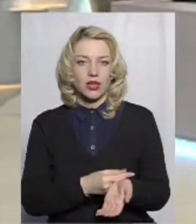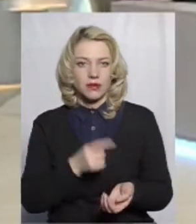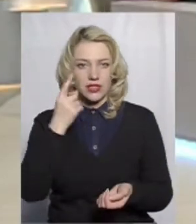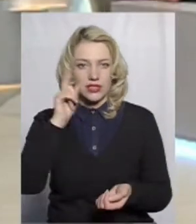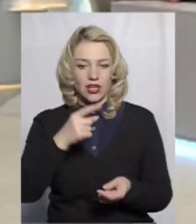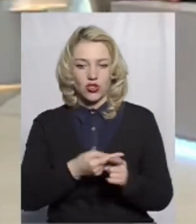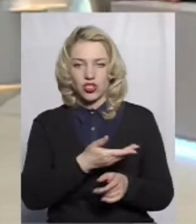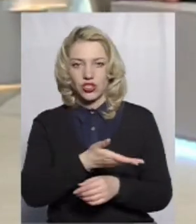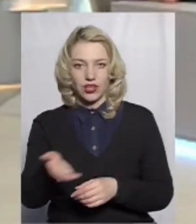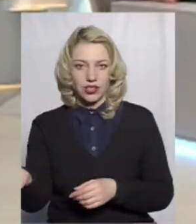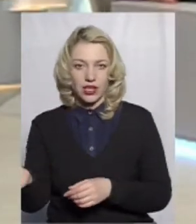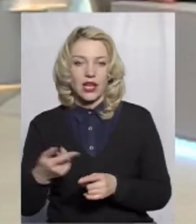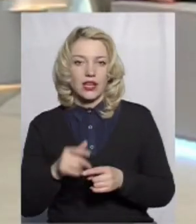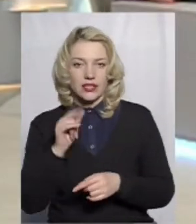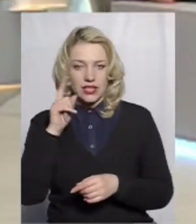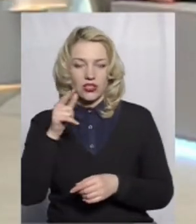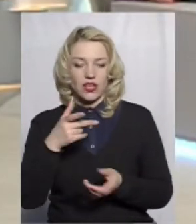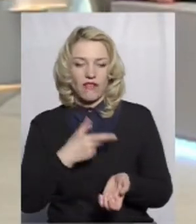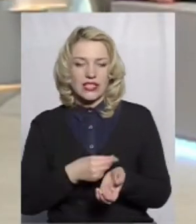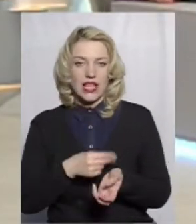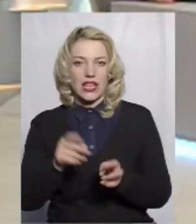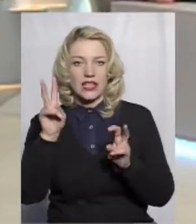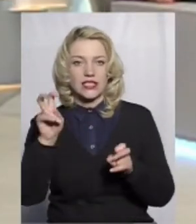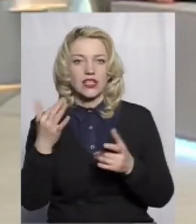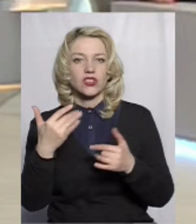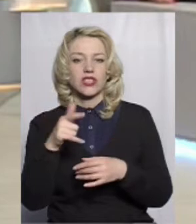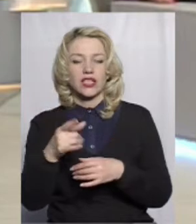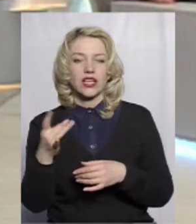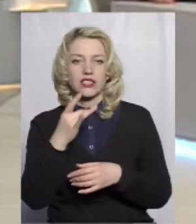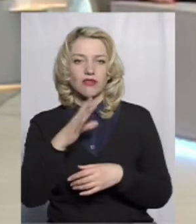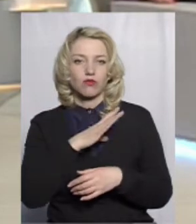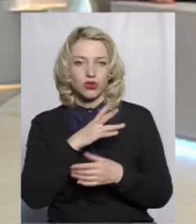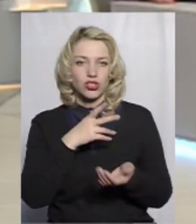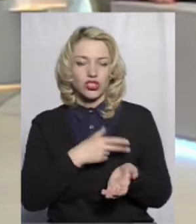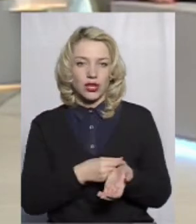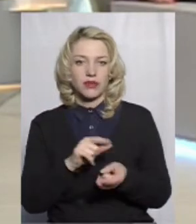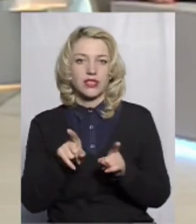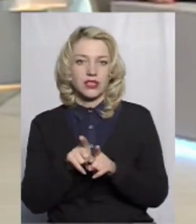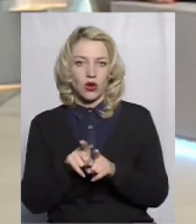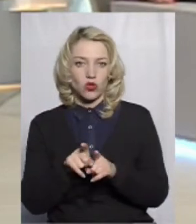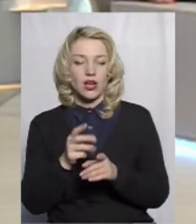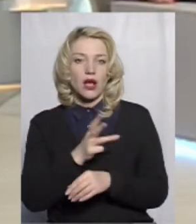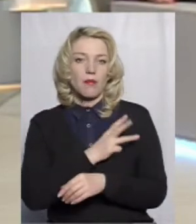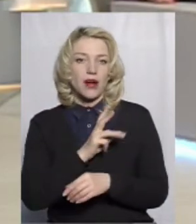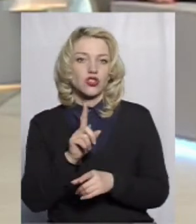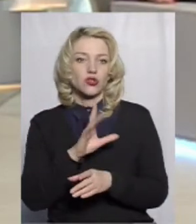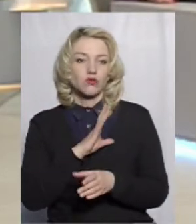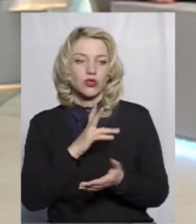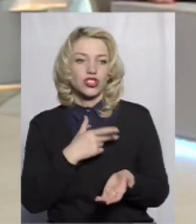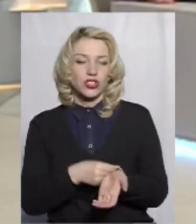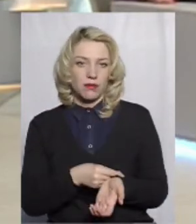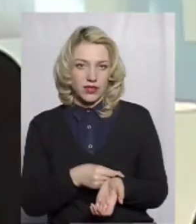їх вакцинальний статус, тобто скільки разів вони щеплені. Ну і також бажано, щоб були